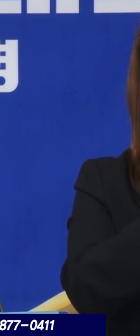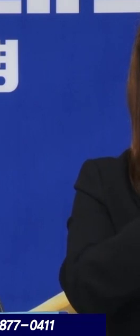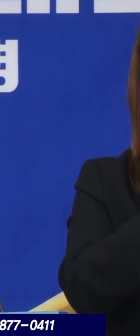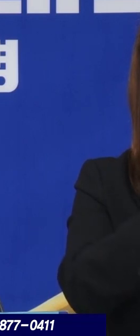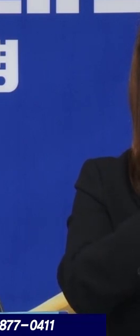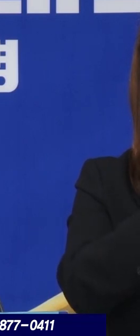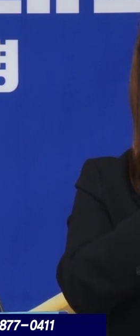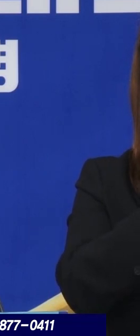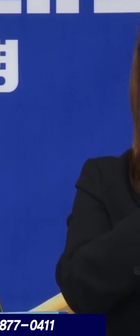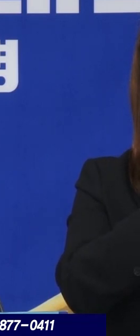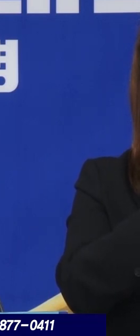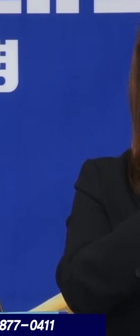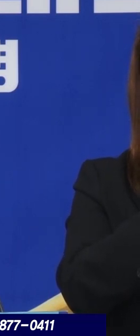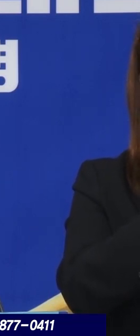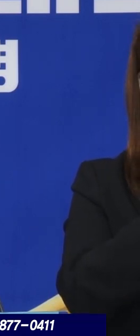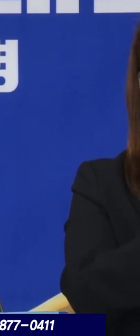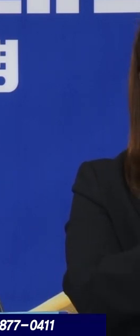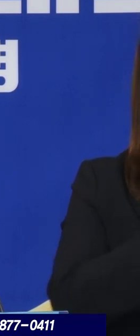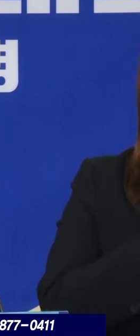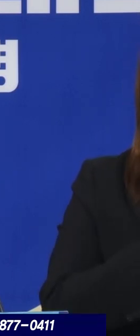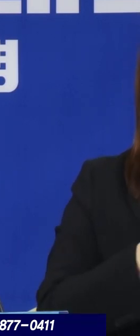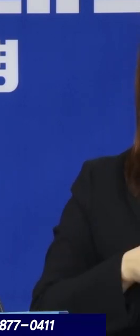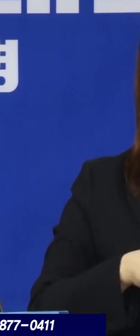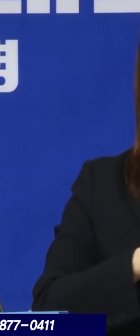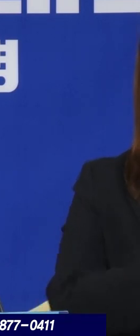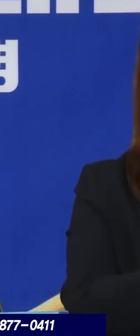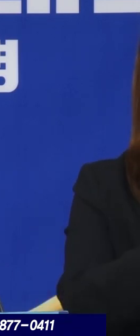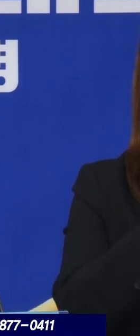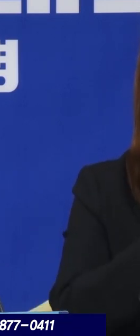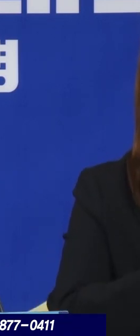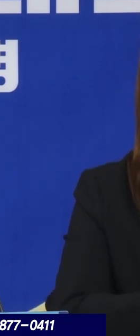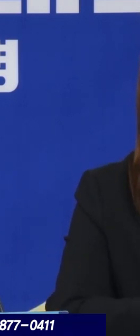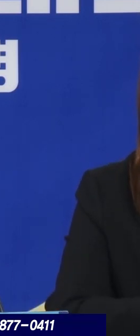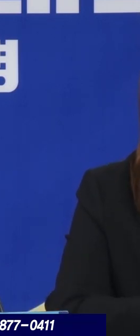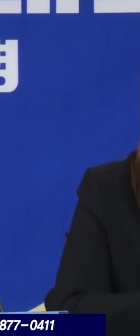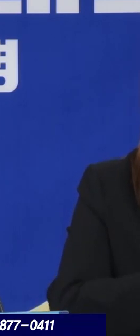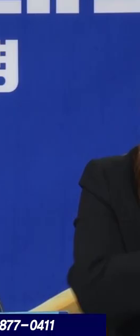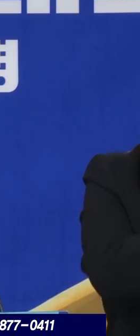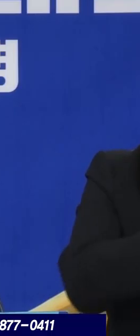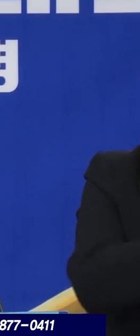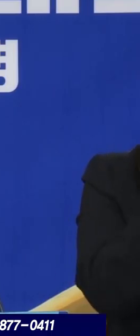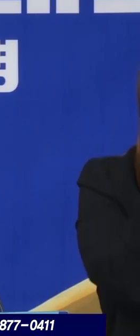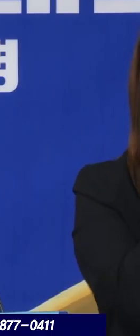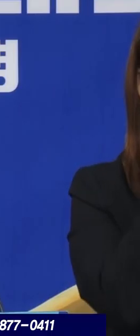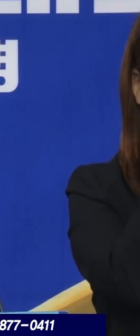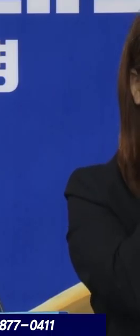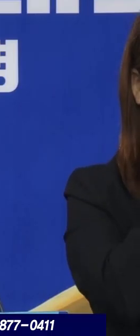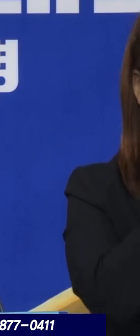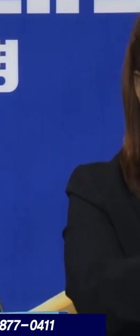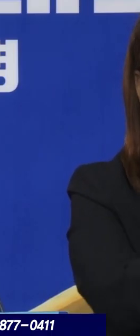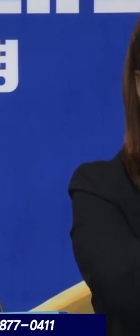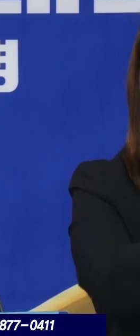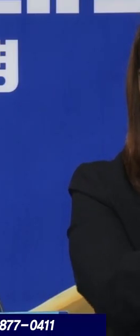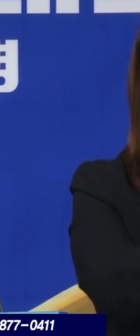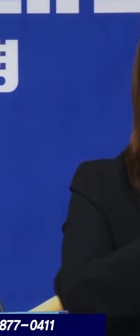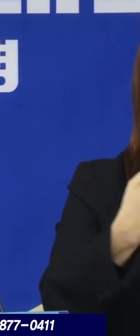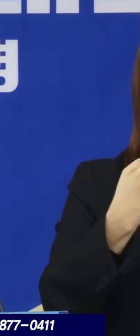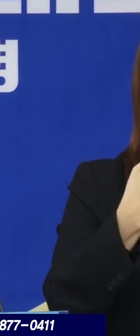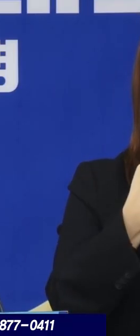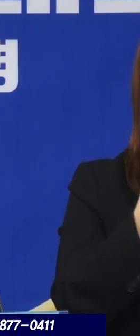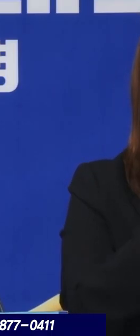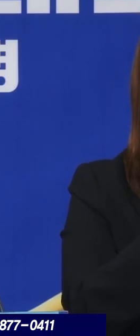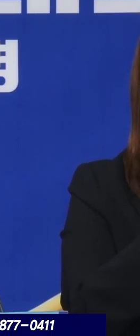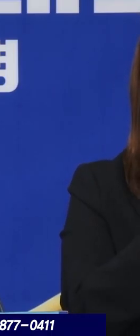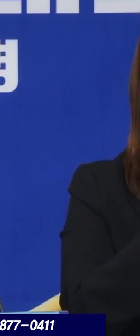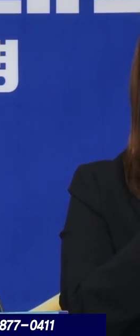어기고 발례를 지시한 이유에 대해서는 그러한 압수수색이 방역과 역학조사에 도움이